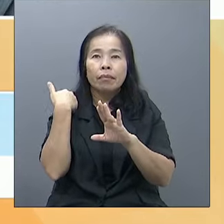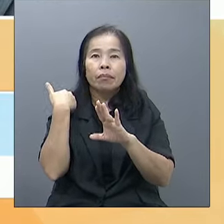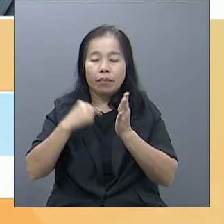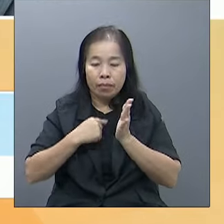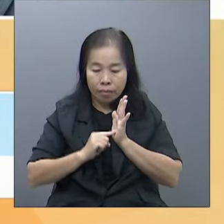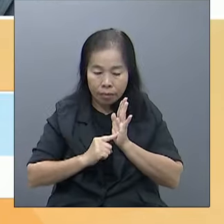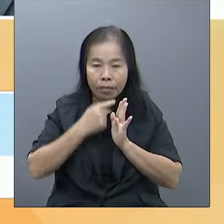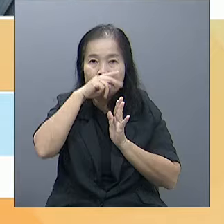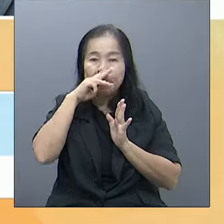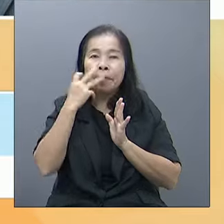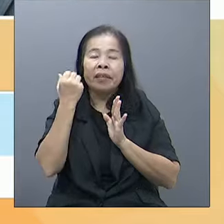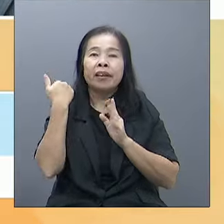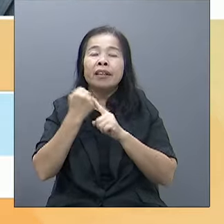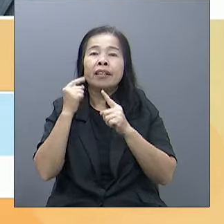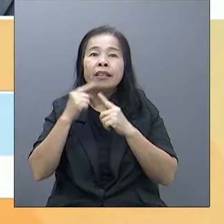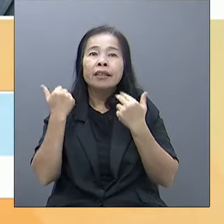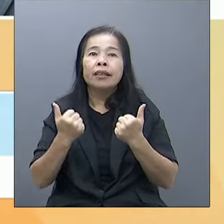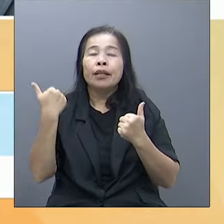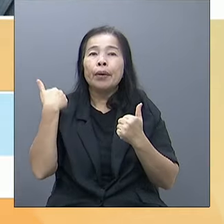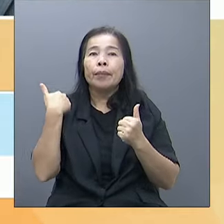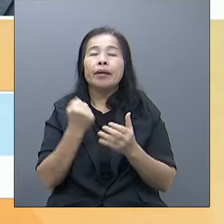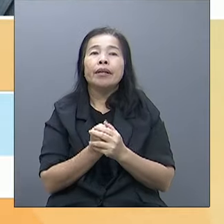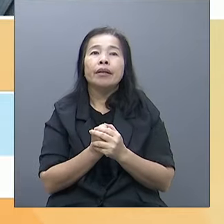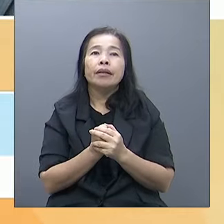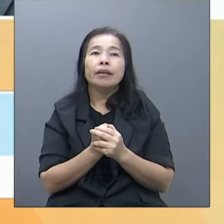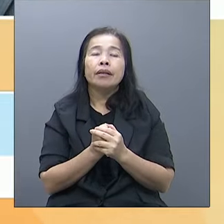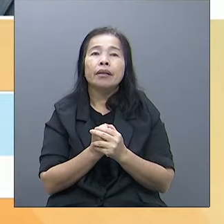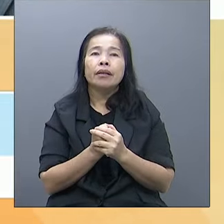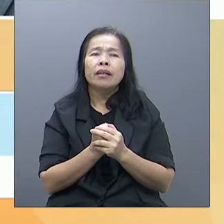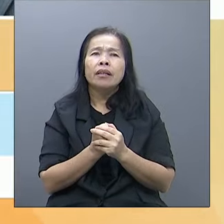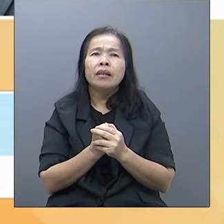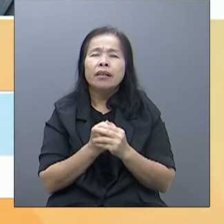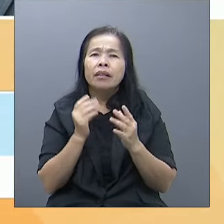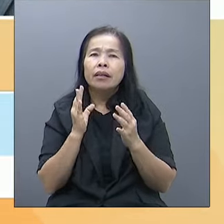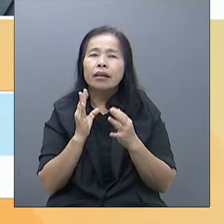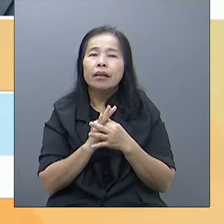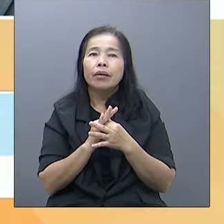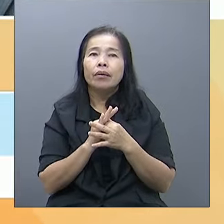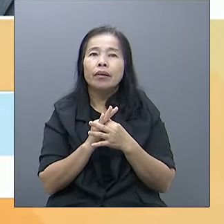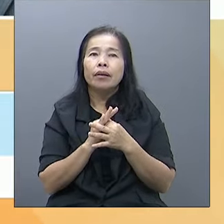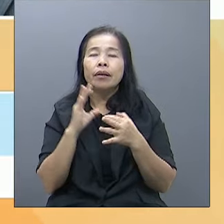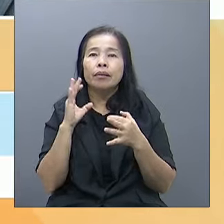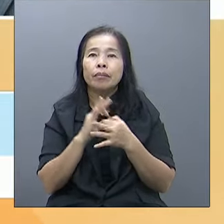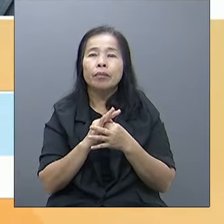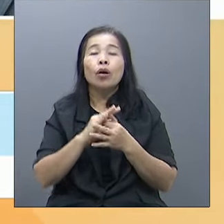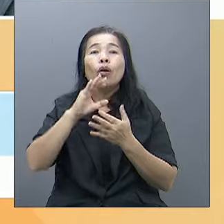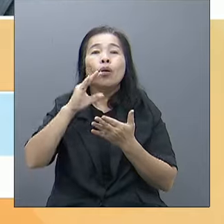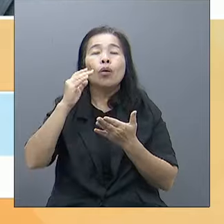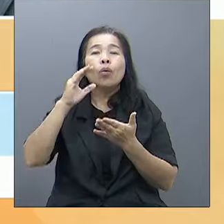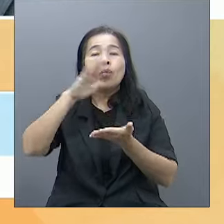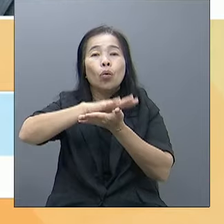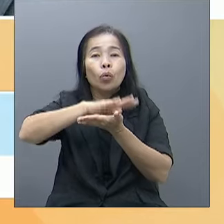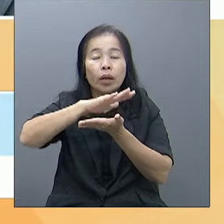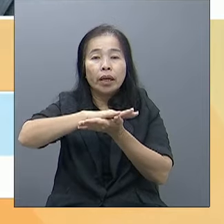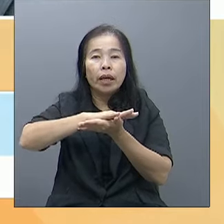าที่นะครับวันนี้เนี่ยเราก็มีเรื่องของการอุดหนุนเนาะมีการอุดหนุนอย่างเช่นโรงเรียนที่อยู่ห่